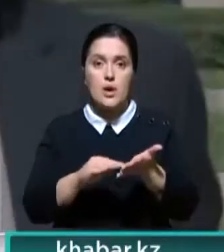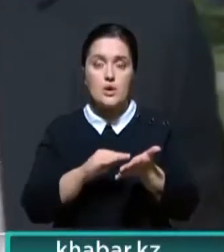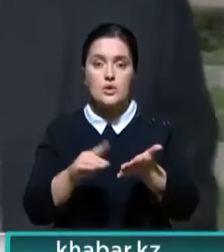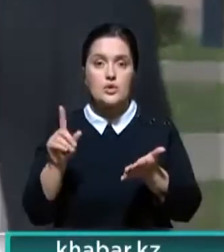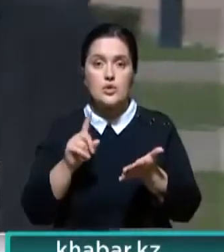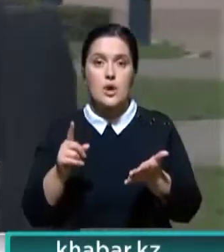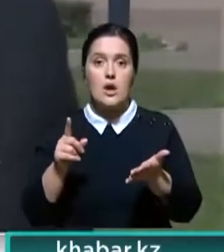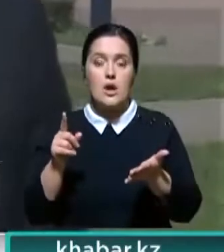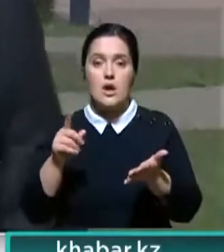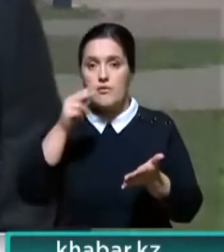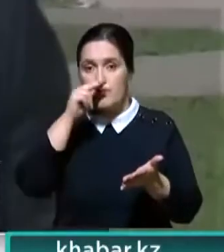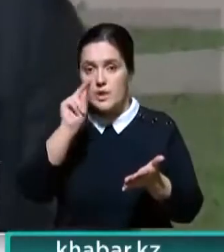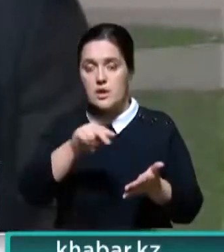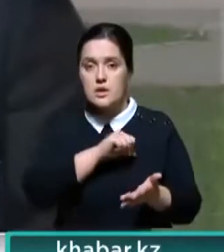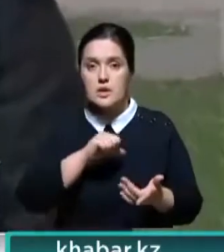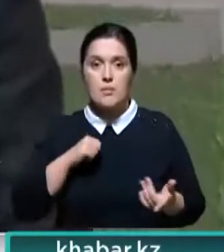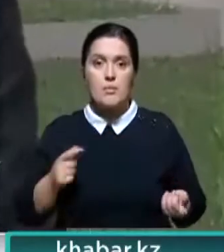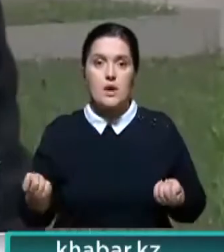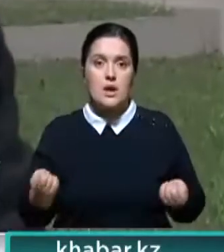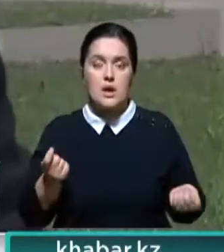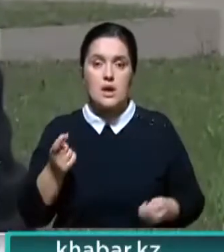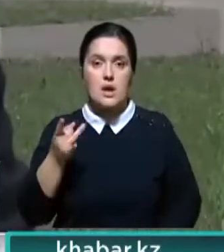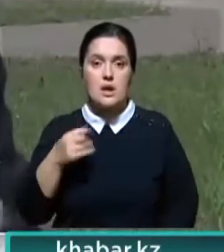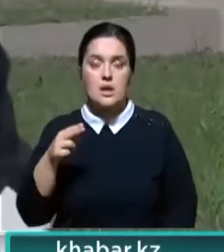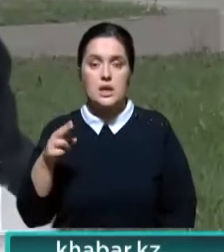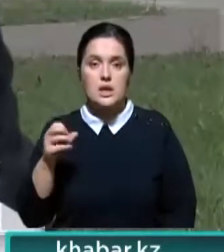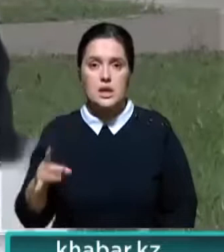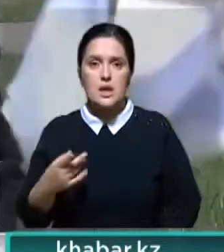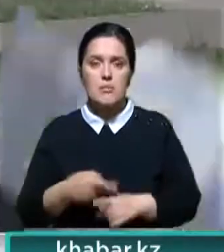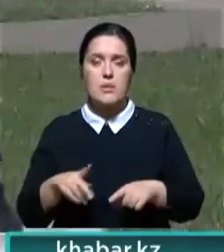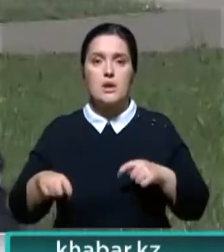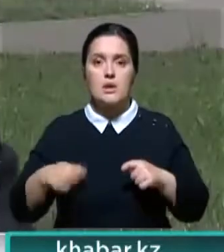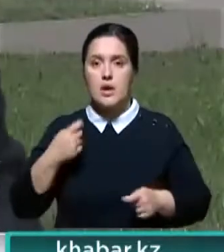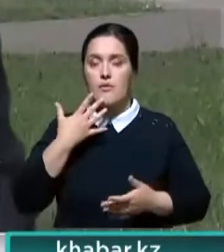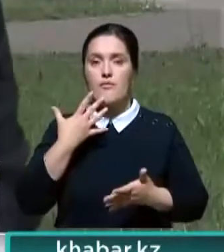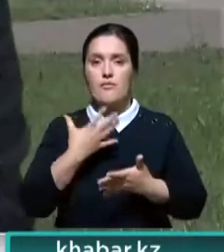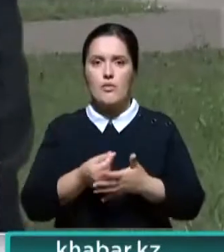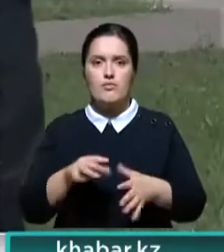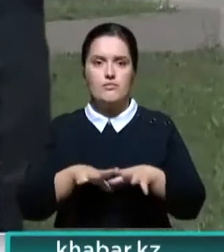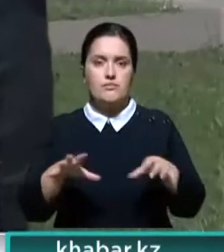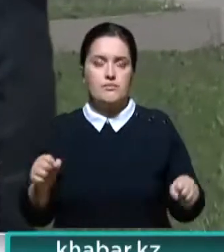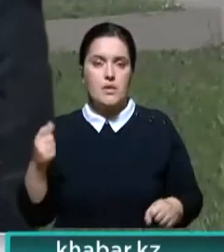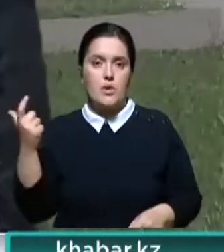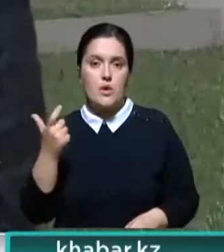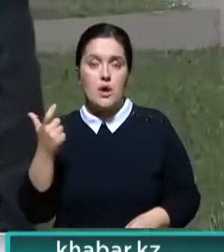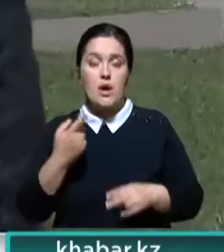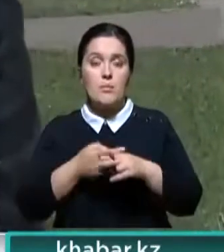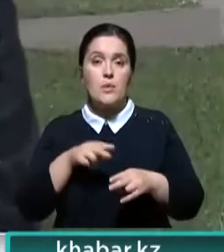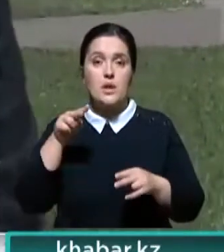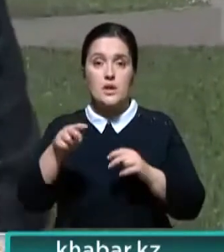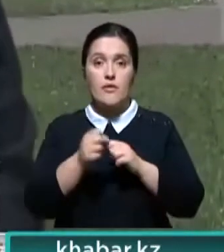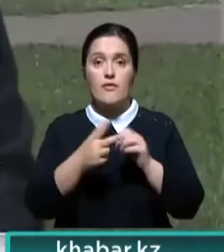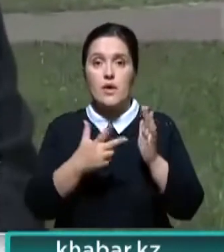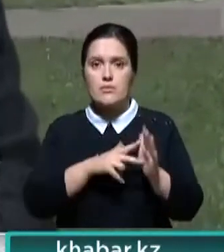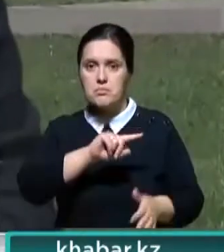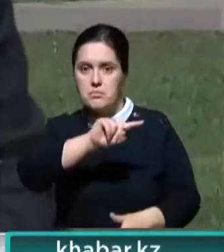данной ситуации виновно само руководство Риддерской ТЭЦ, которое злоупотребляло своим монопольным положением. К примеру, в 2018 году